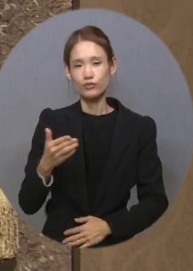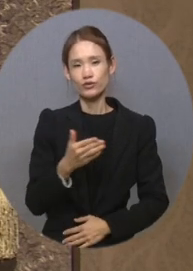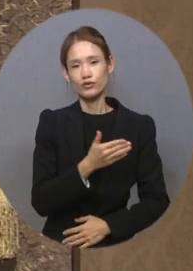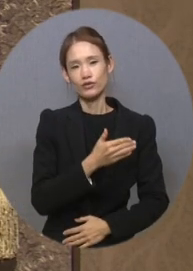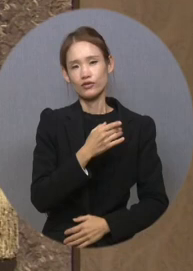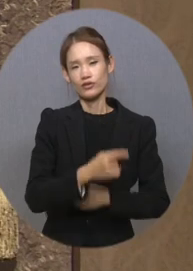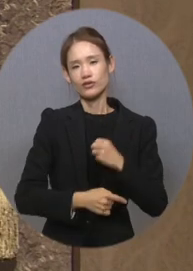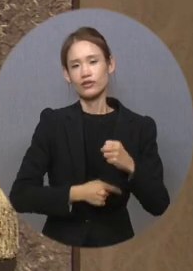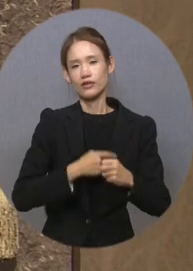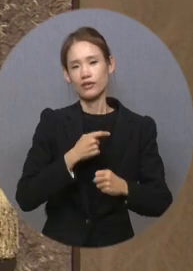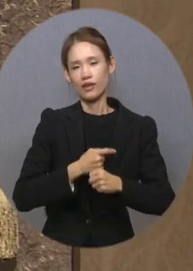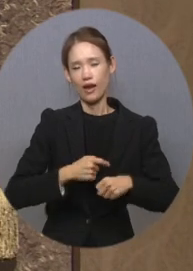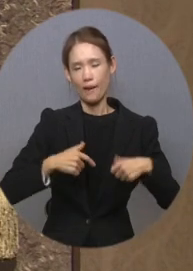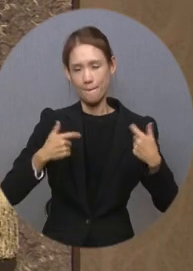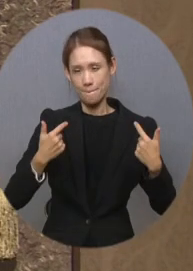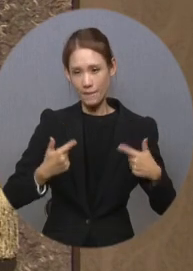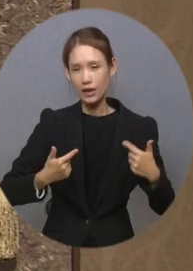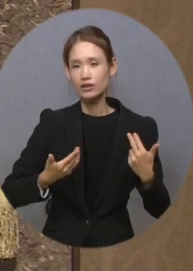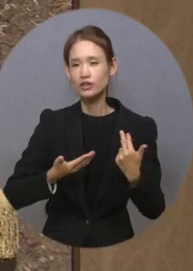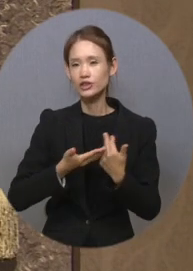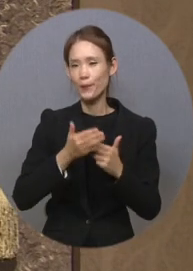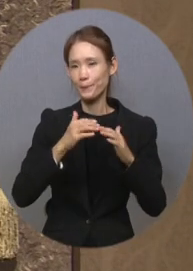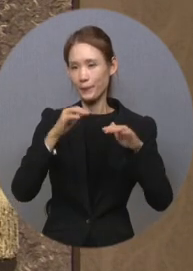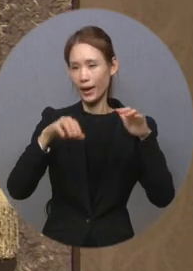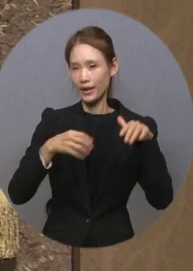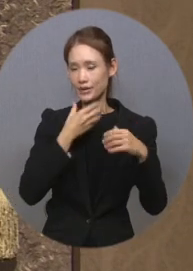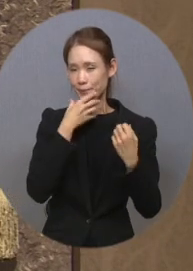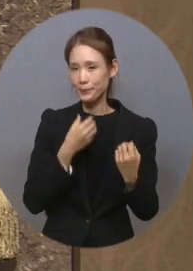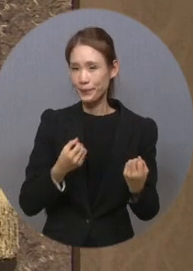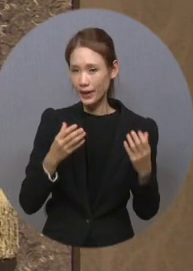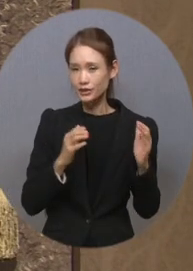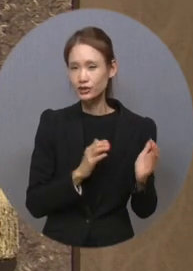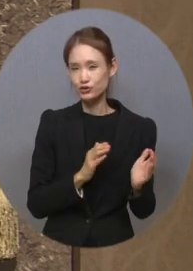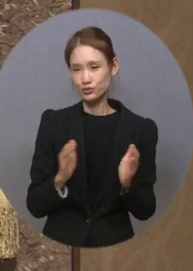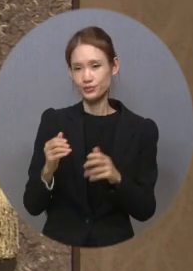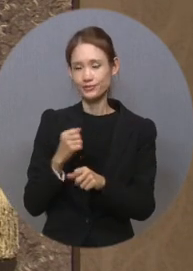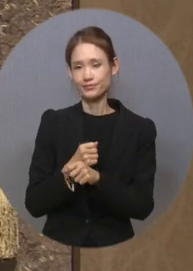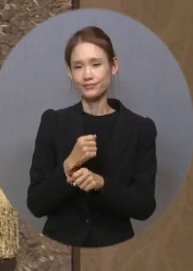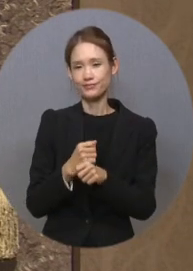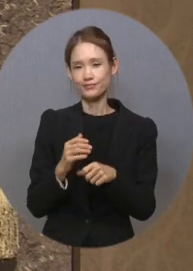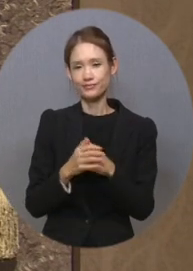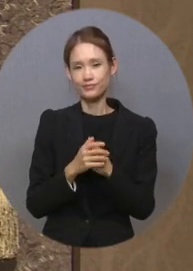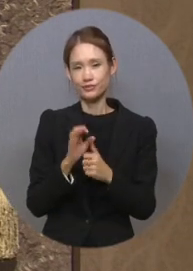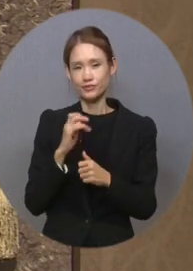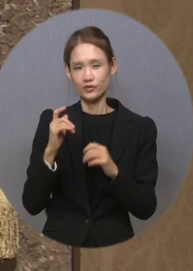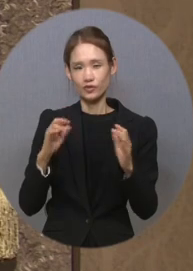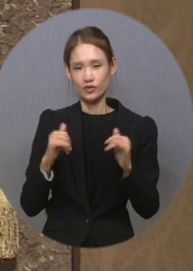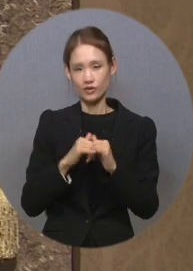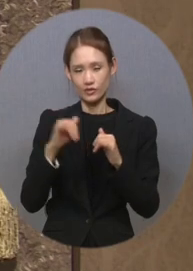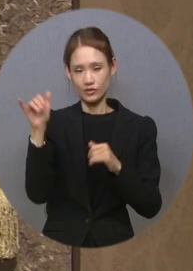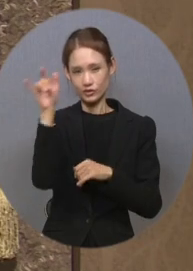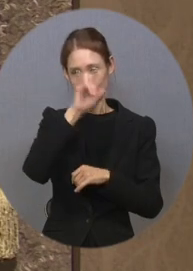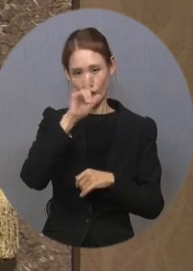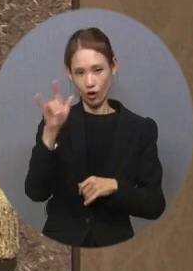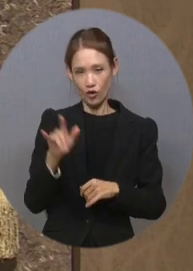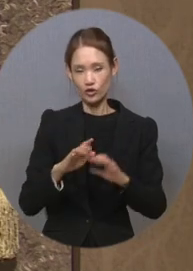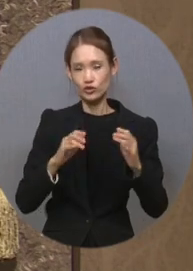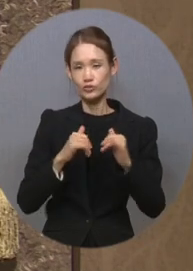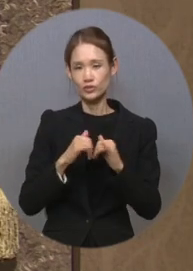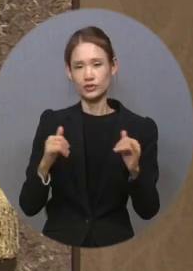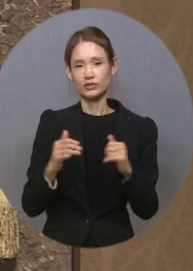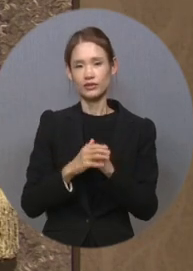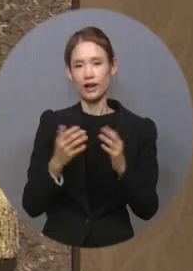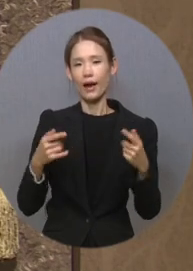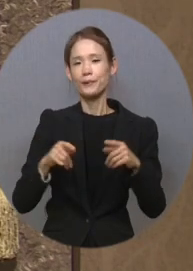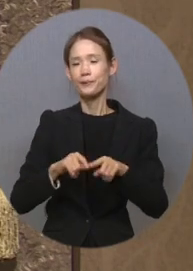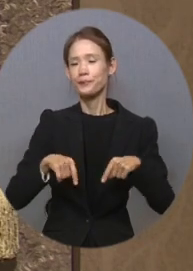매년 이제 내년부터는 우리 섬마을 페스티벌 이런 걸 준비를 해가지고 우리 여수 시민 또 전국의 우리 국민들도